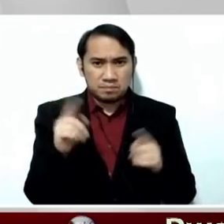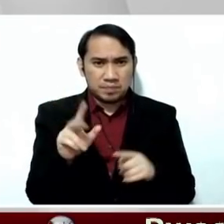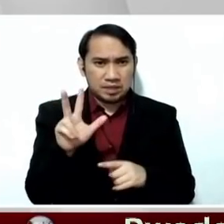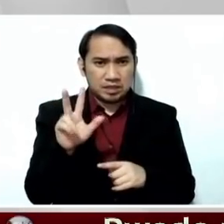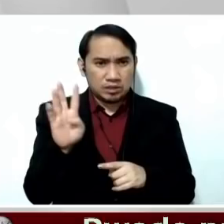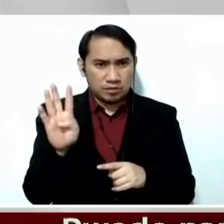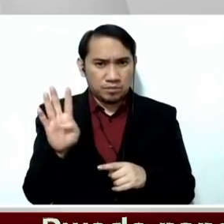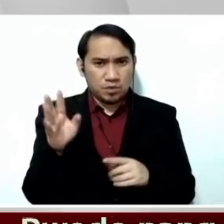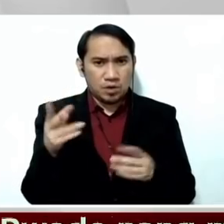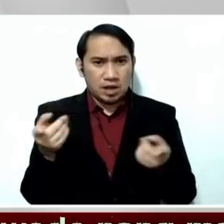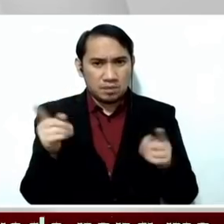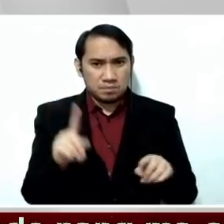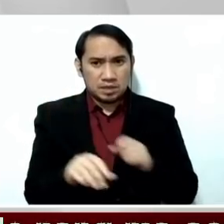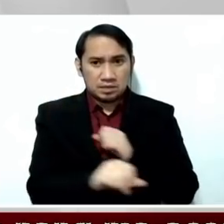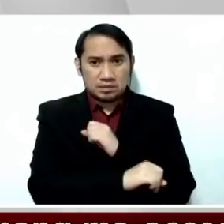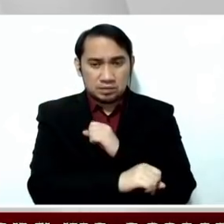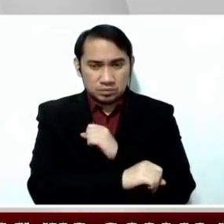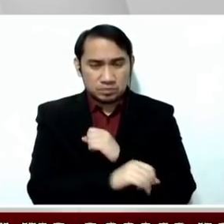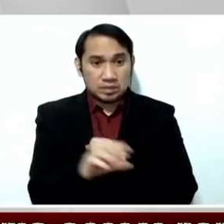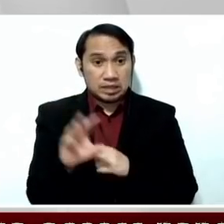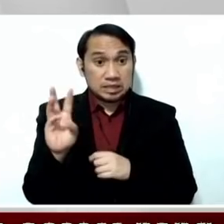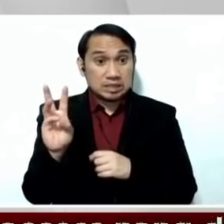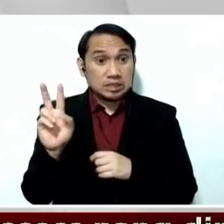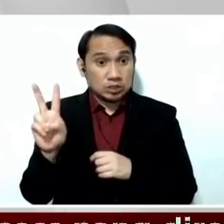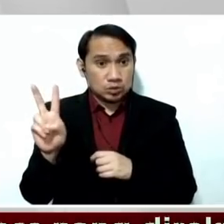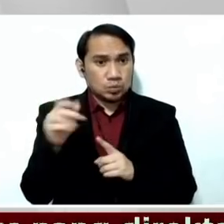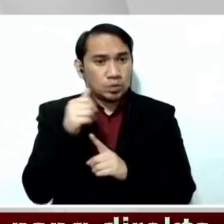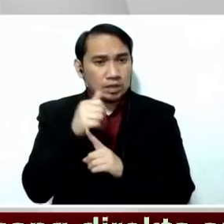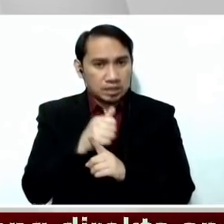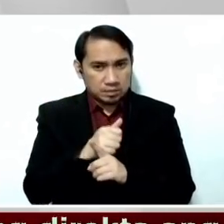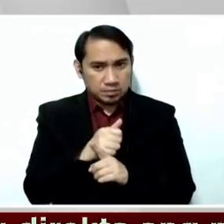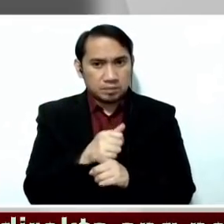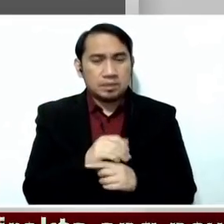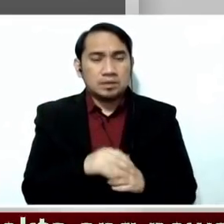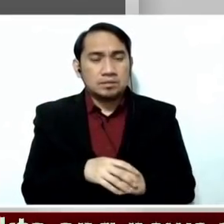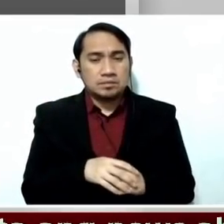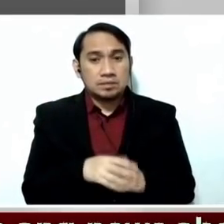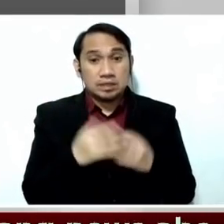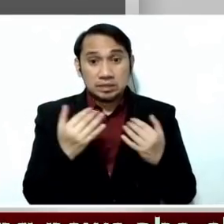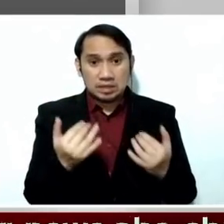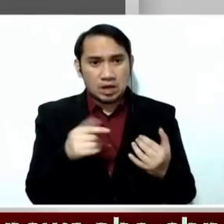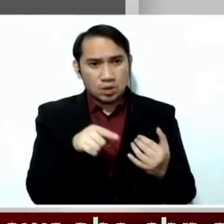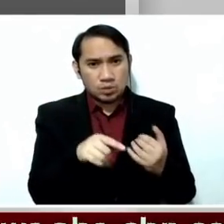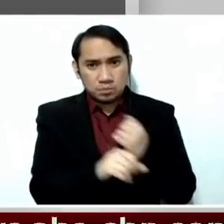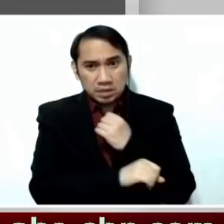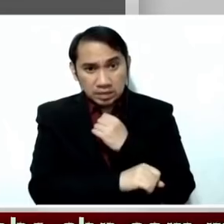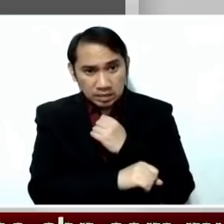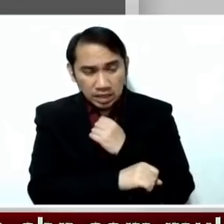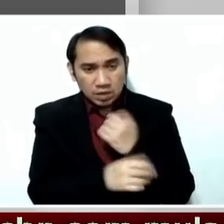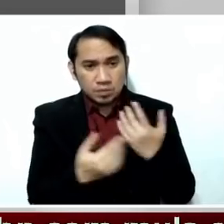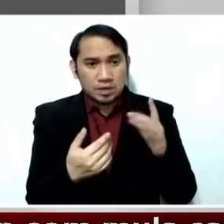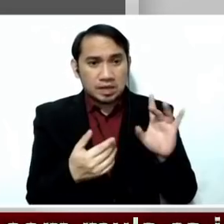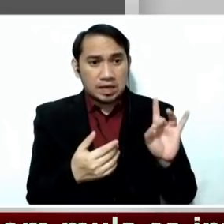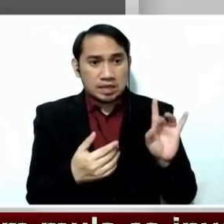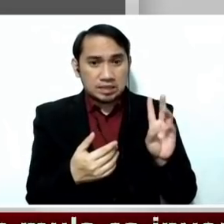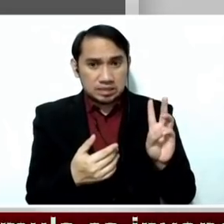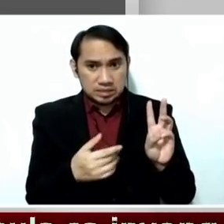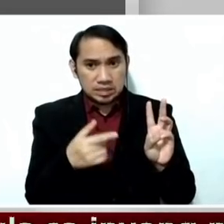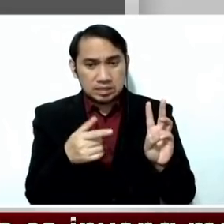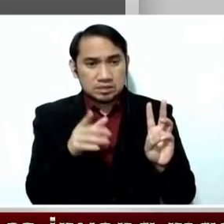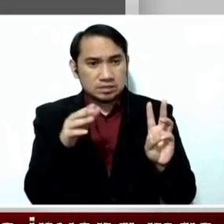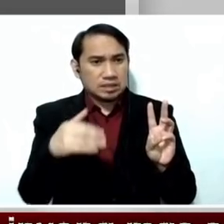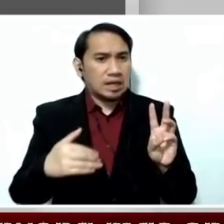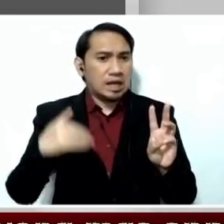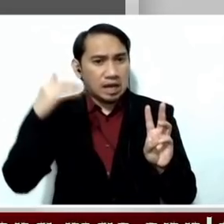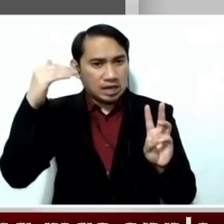Marso. Umabot sa 62 noong April 12 hanggang May 2. Ang mga insidente ng theft na may 86 cases, tumaas naman